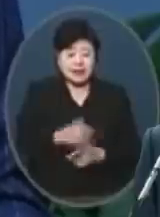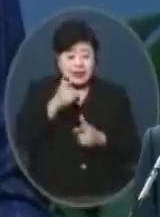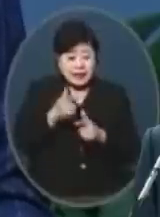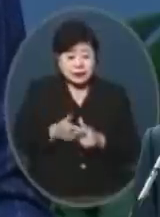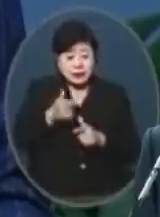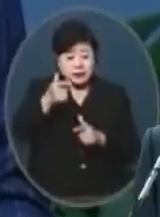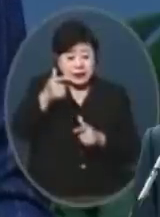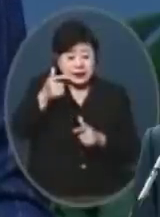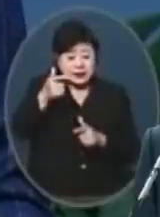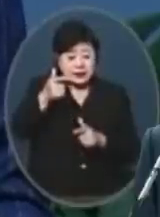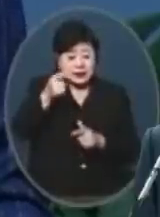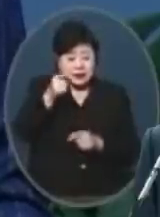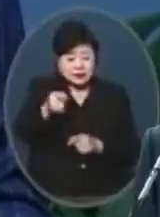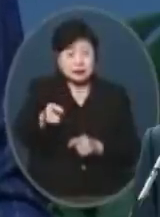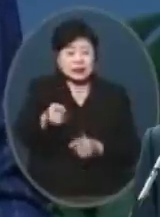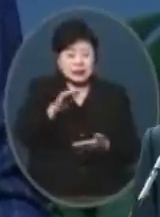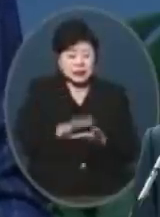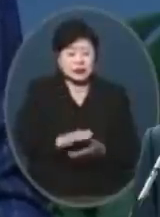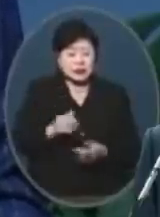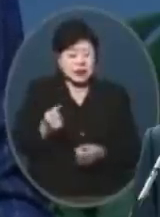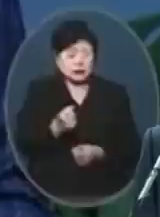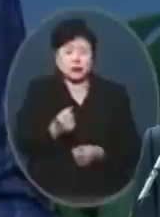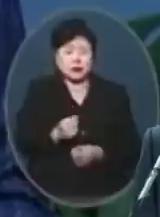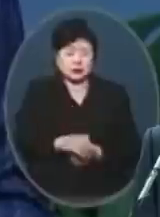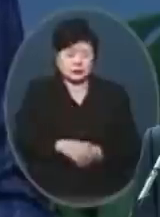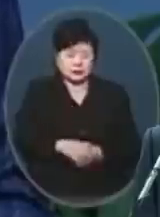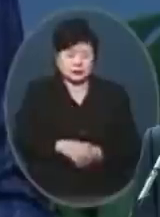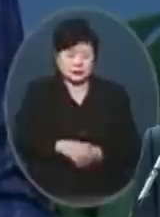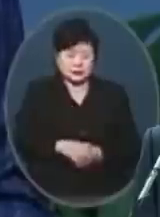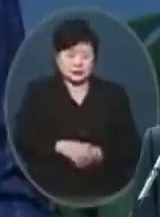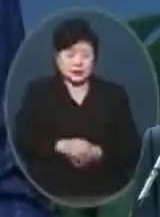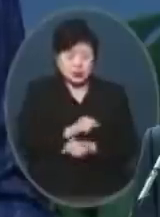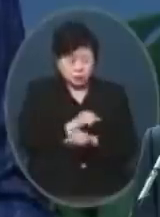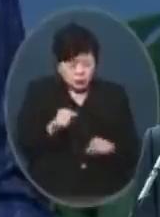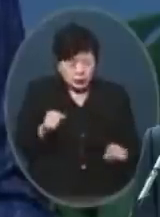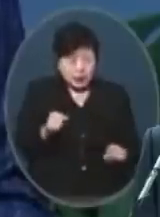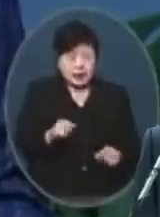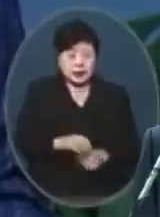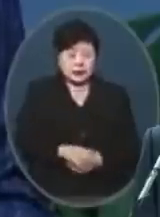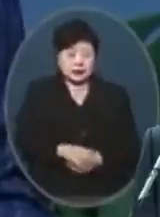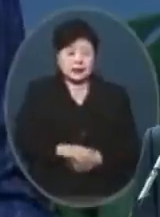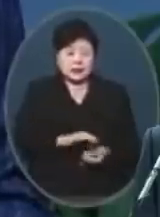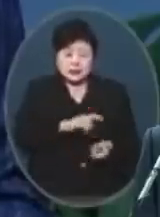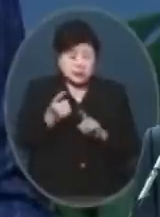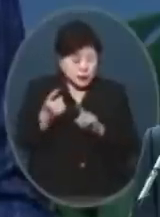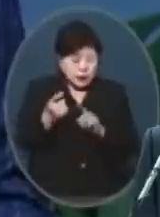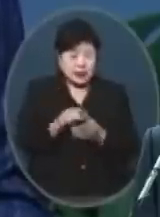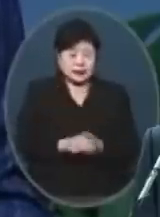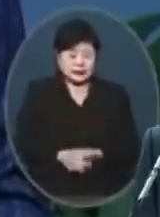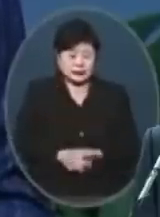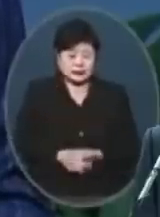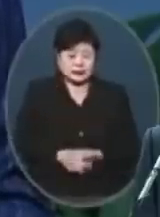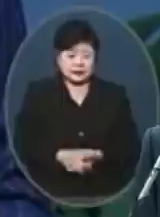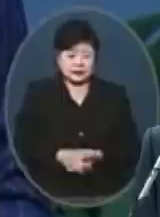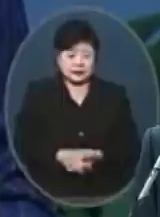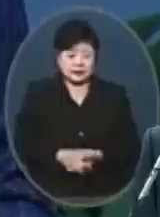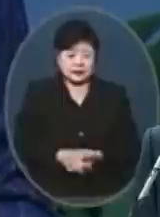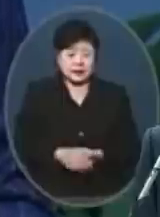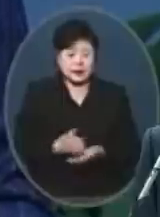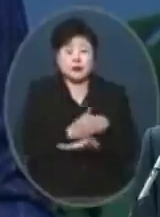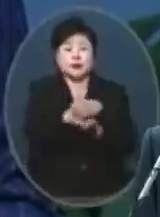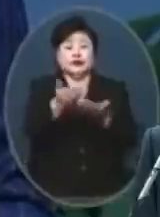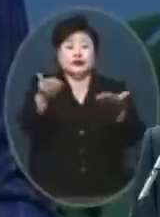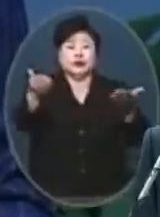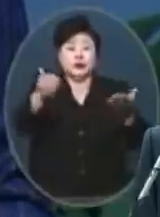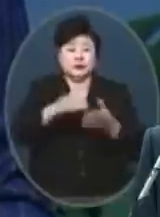예수님이 그렇게 뜨거운 열정을 가지고서 용서와 치료를 베풀어